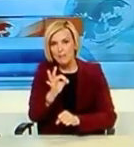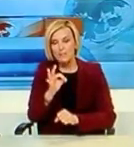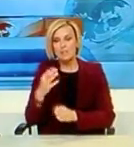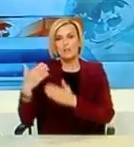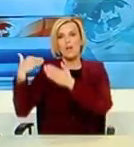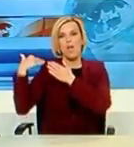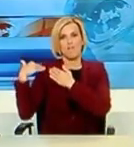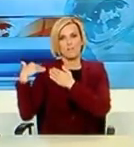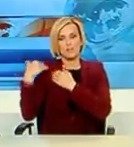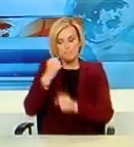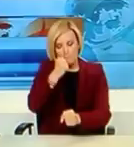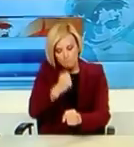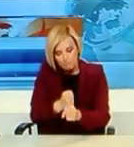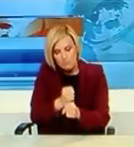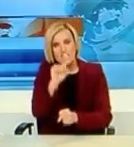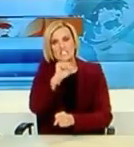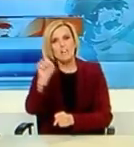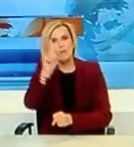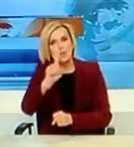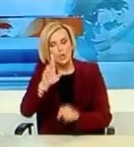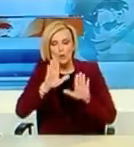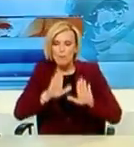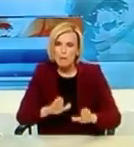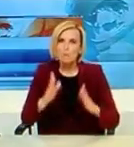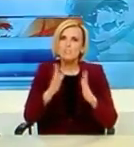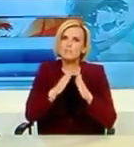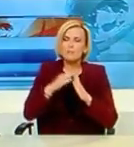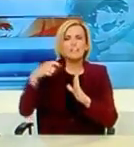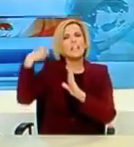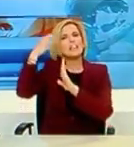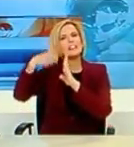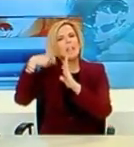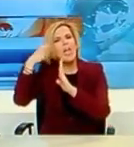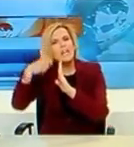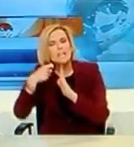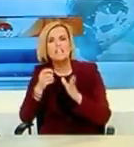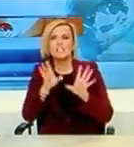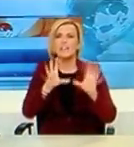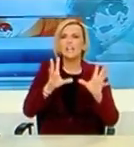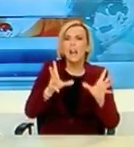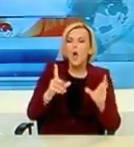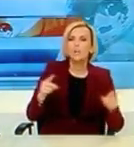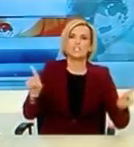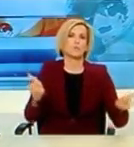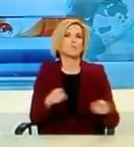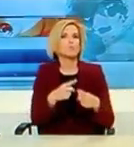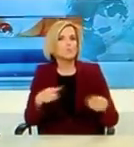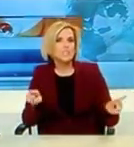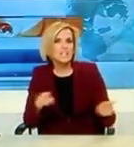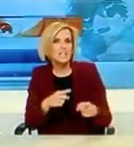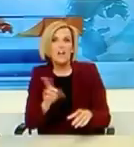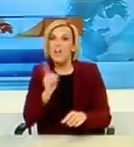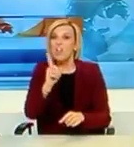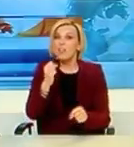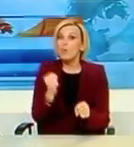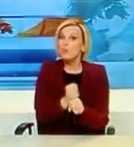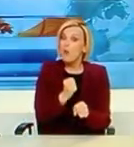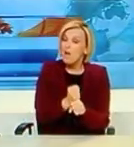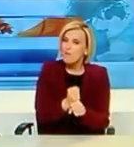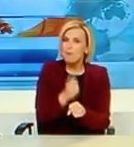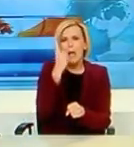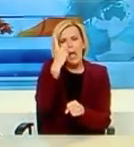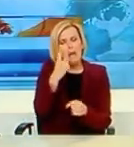σπίτι και διαβάζουμε. Ακούμε μουσική, βλέπουμε ταινίες, επικοινωνούμε με τους δικούς μας, αυτούς που αγαπάμε. Πάμε για ένα